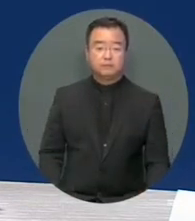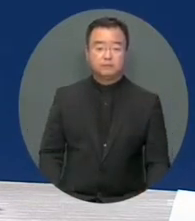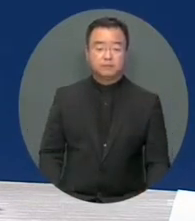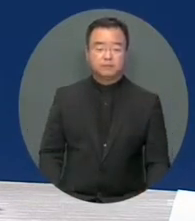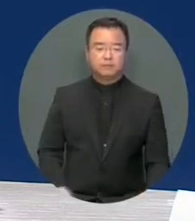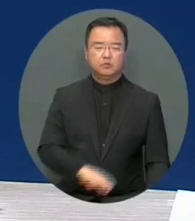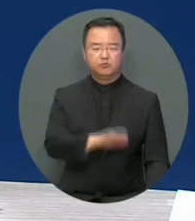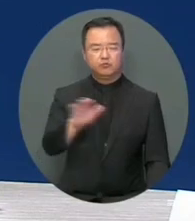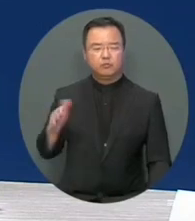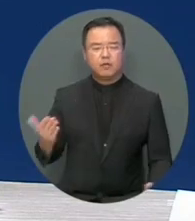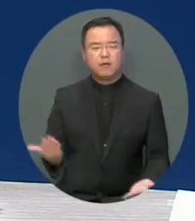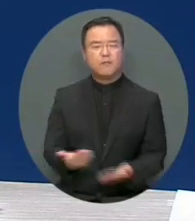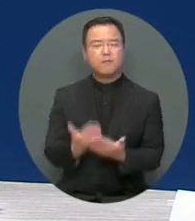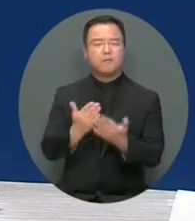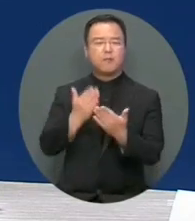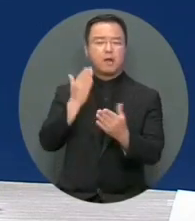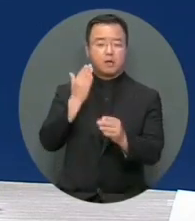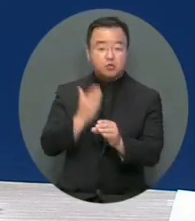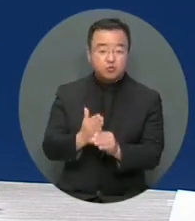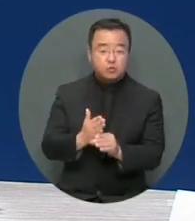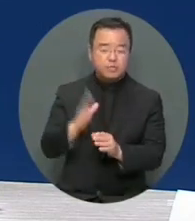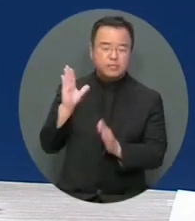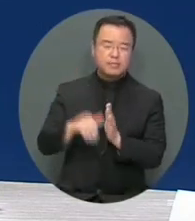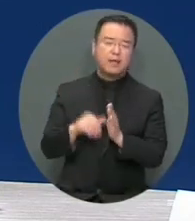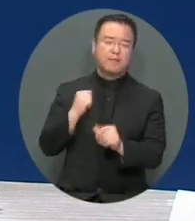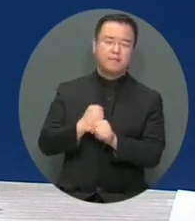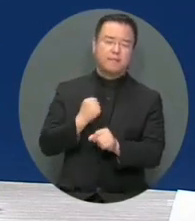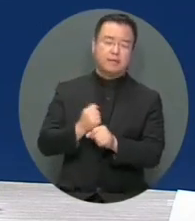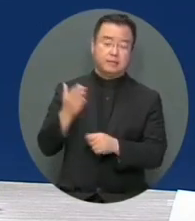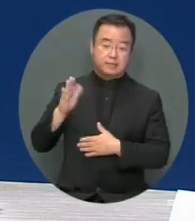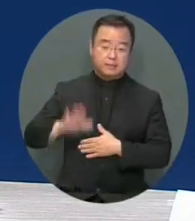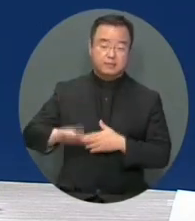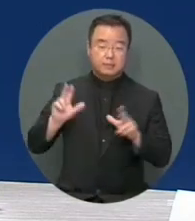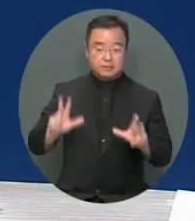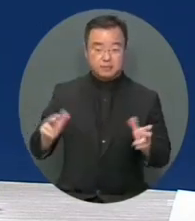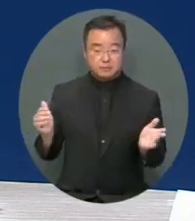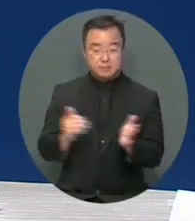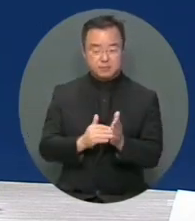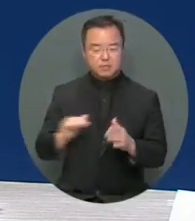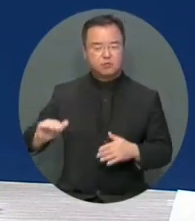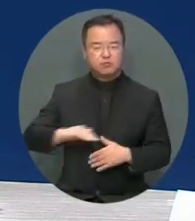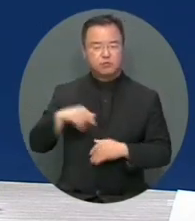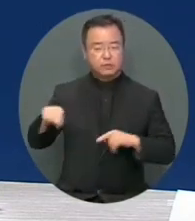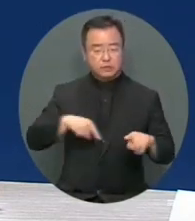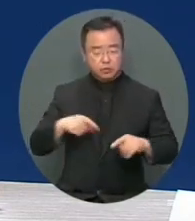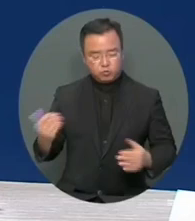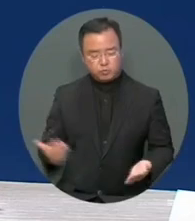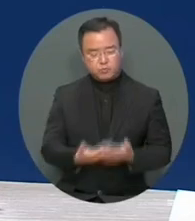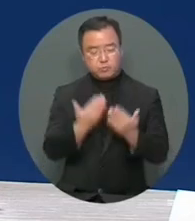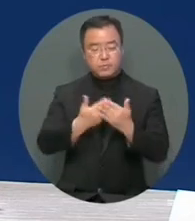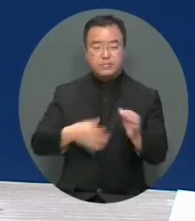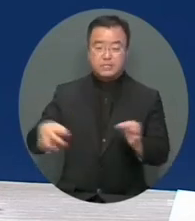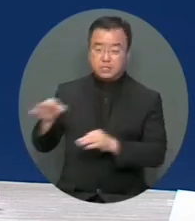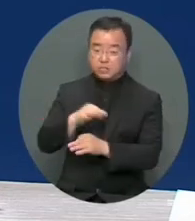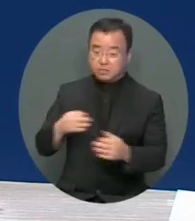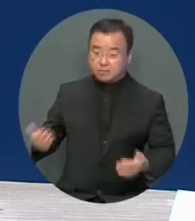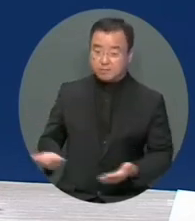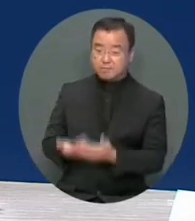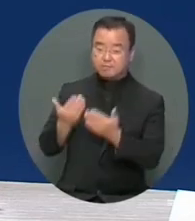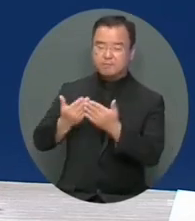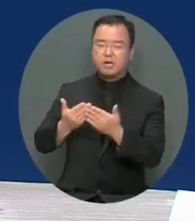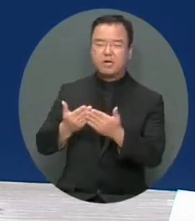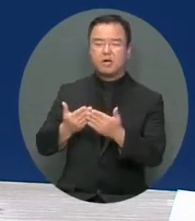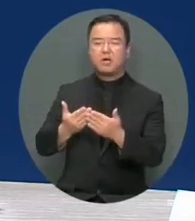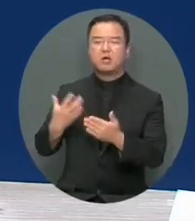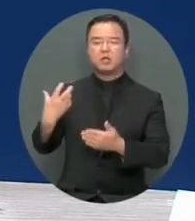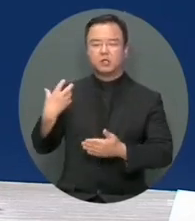개도국 때에 만들어졌는데 그동안 우리나라의 정치 발전, 경제 발전을 위해서 많은 기여를